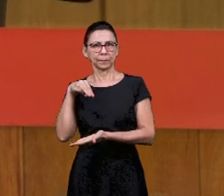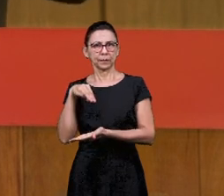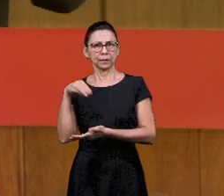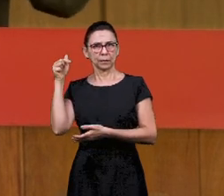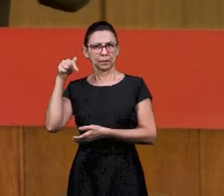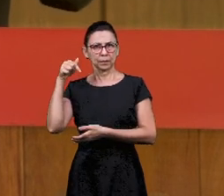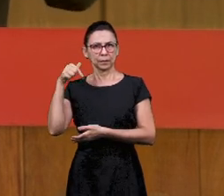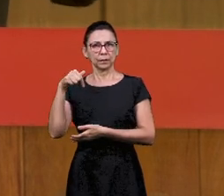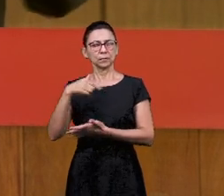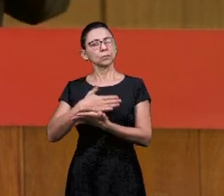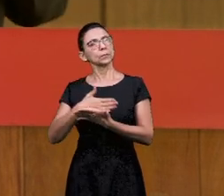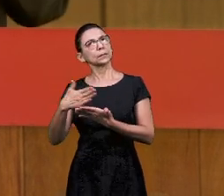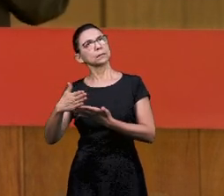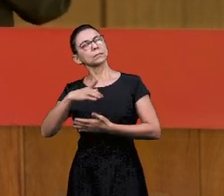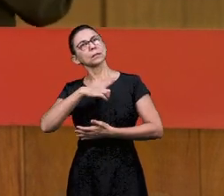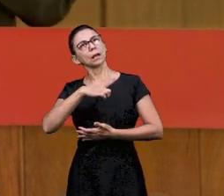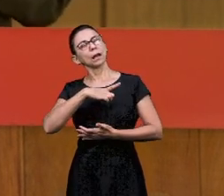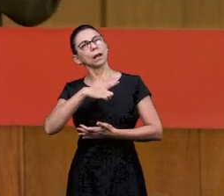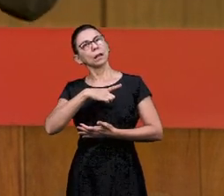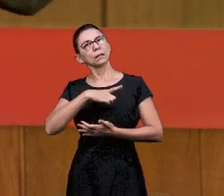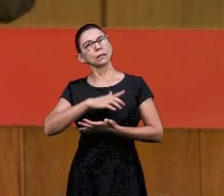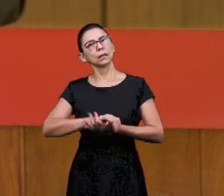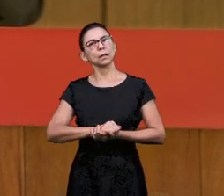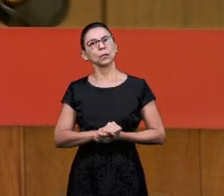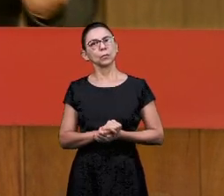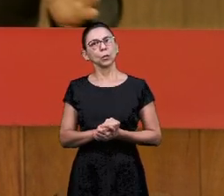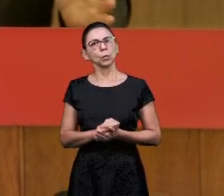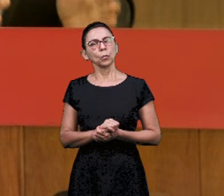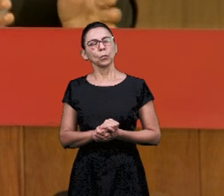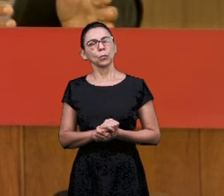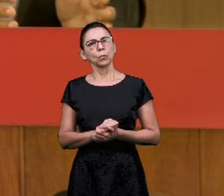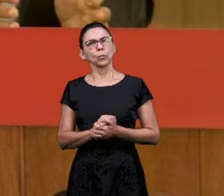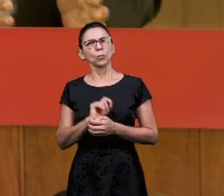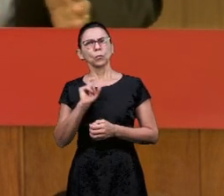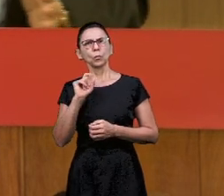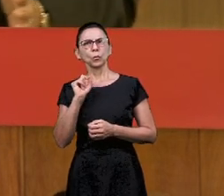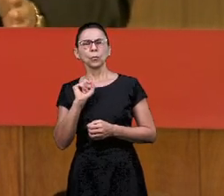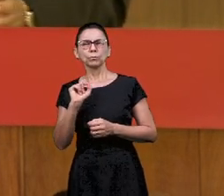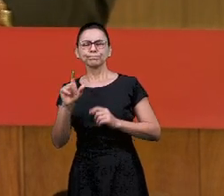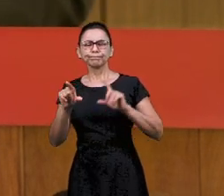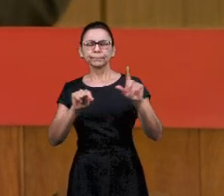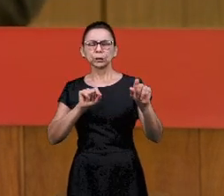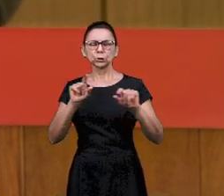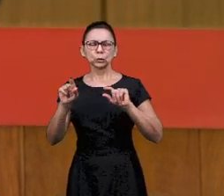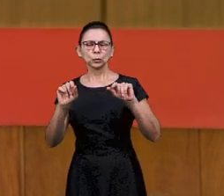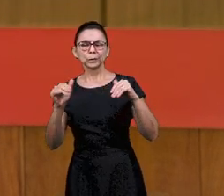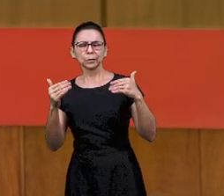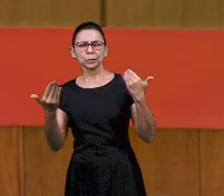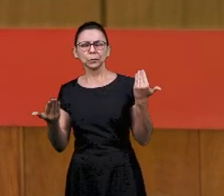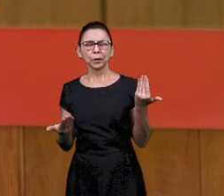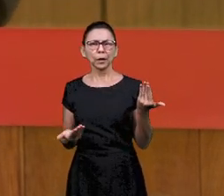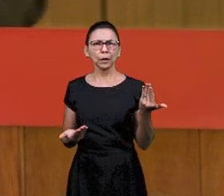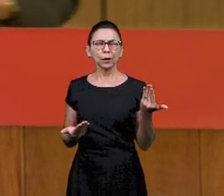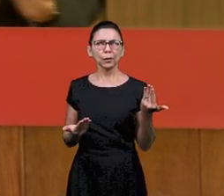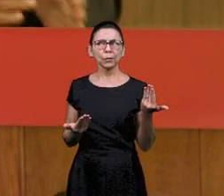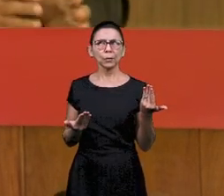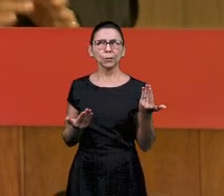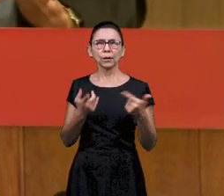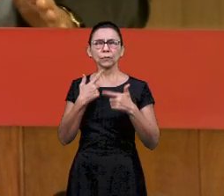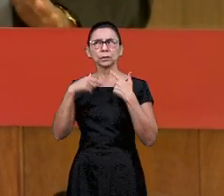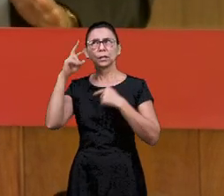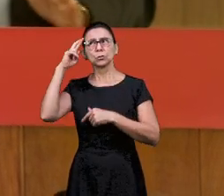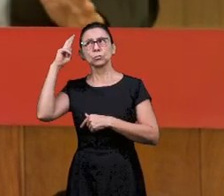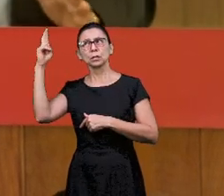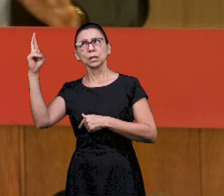nous avons commencé à voir des paramètres parce que nous devions choisir ceux qui